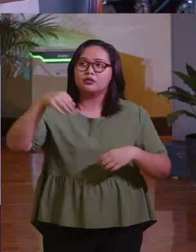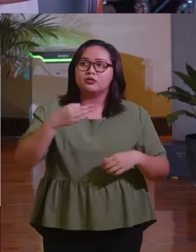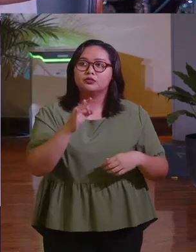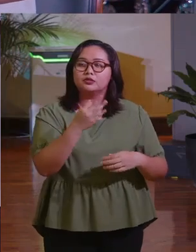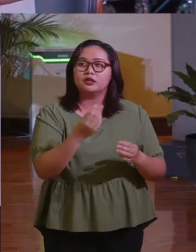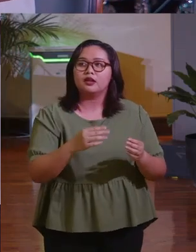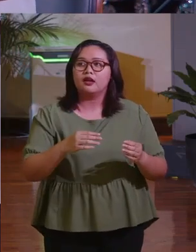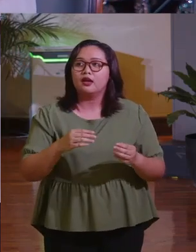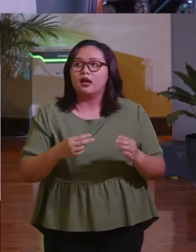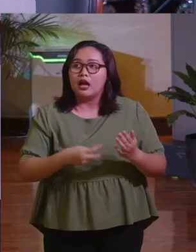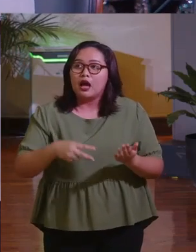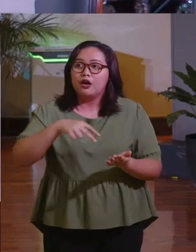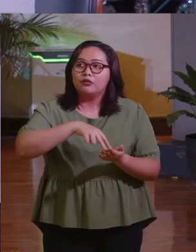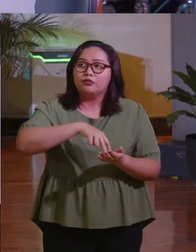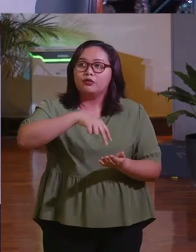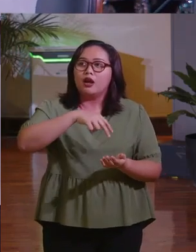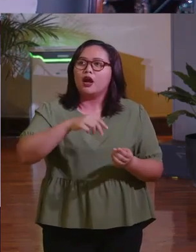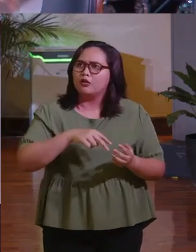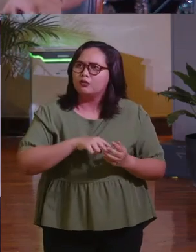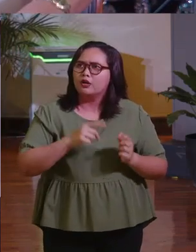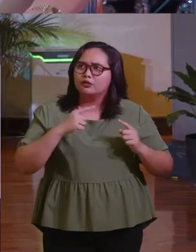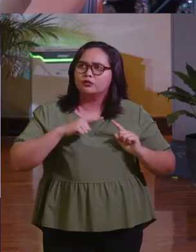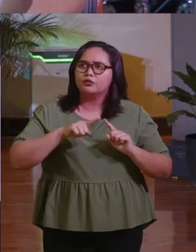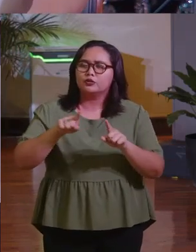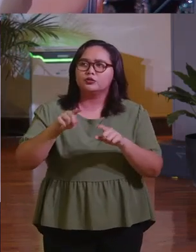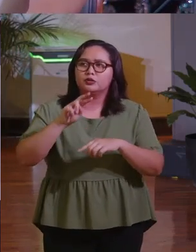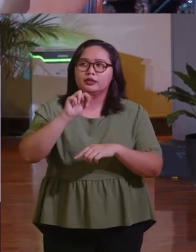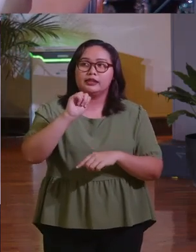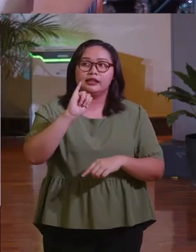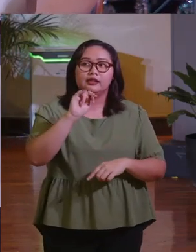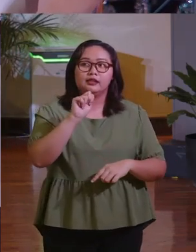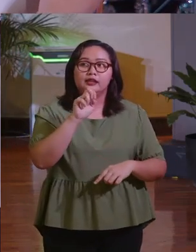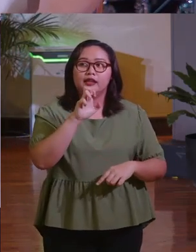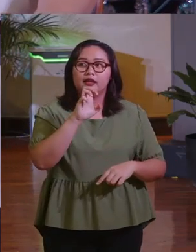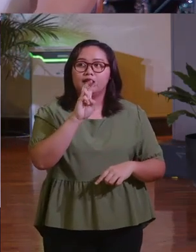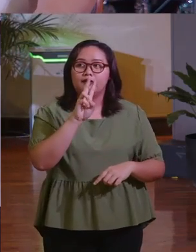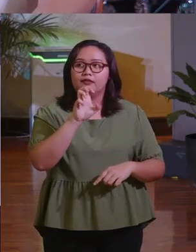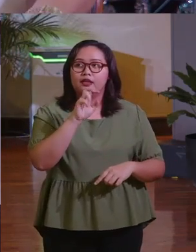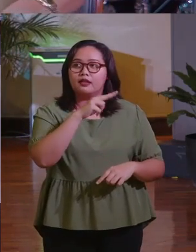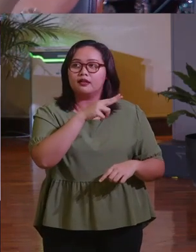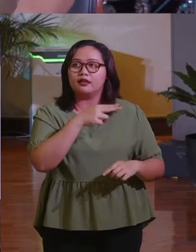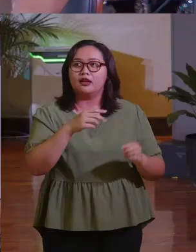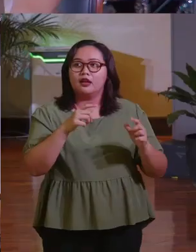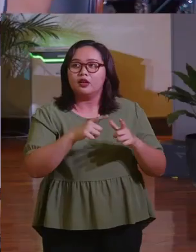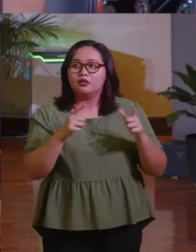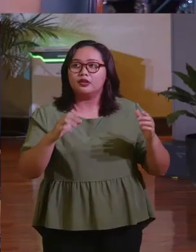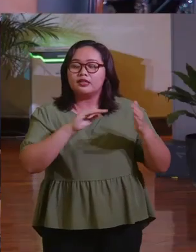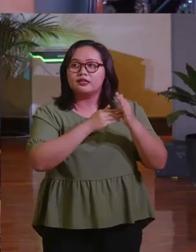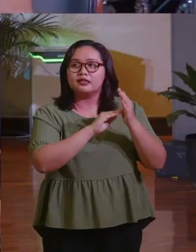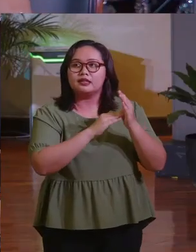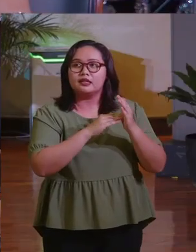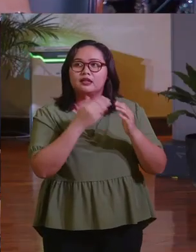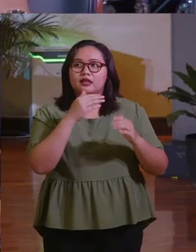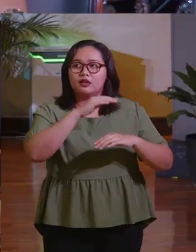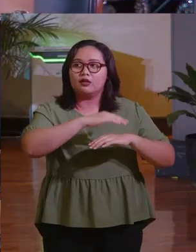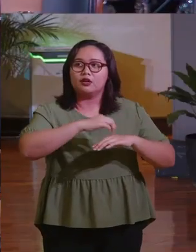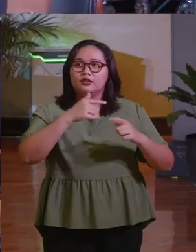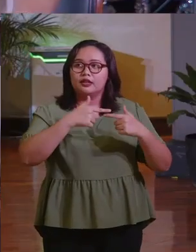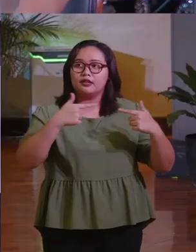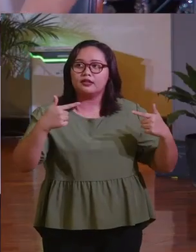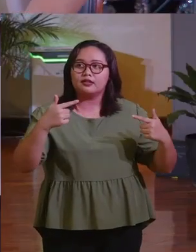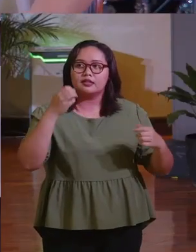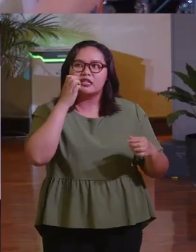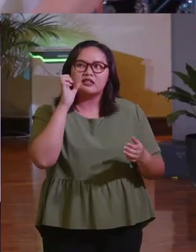go to Nineveh, that great city, and call out against it, for their evil has come up before